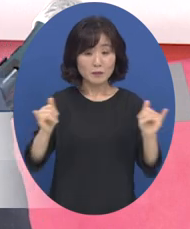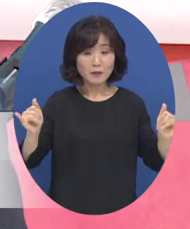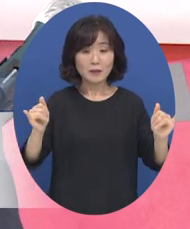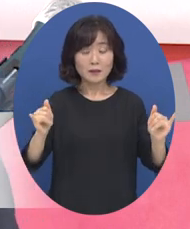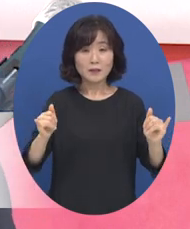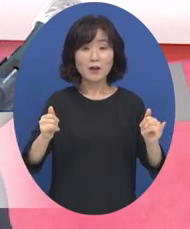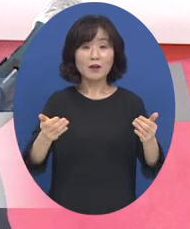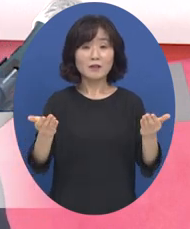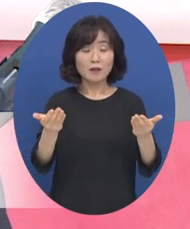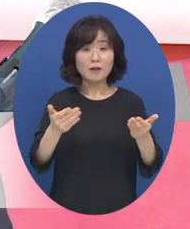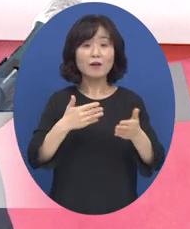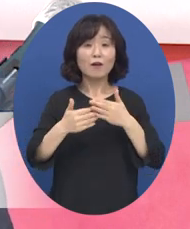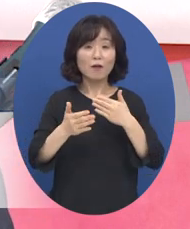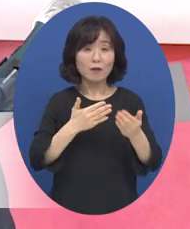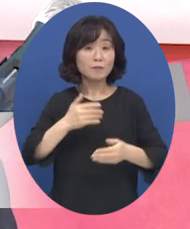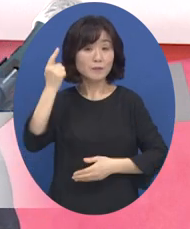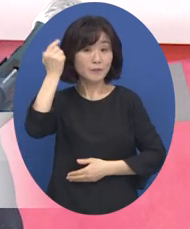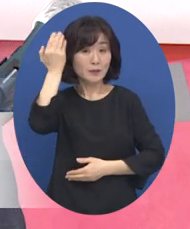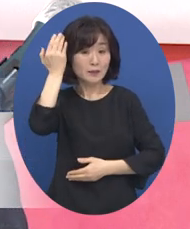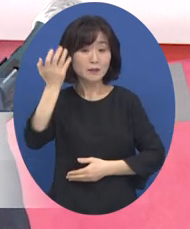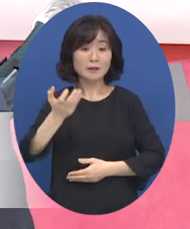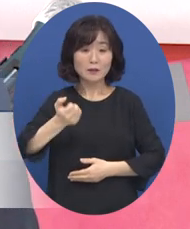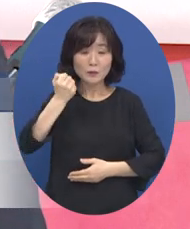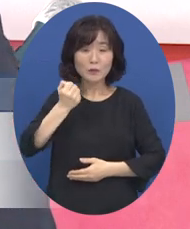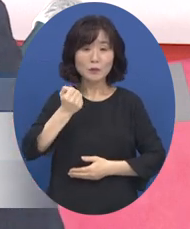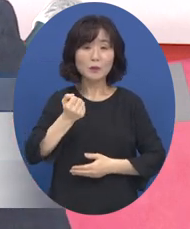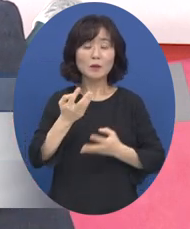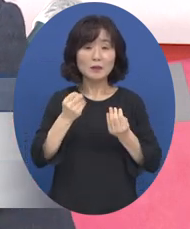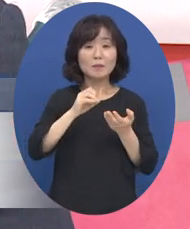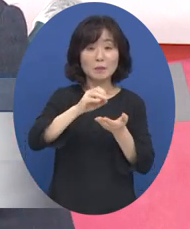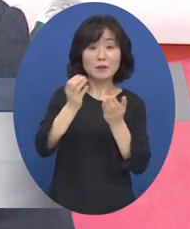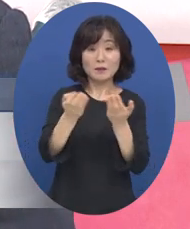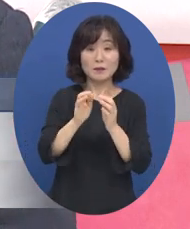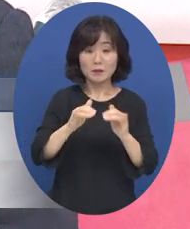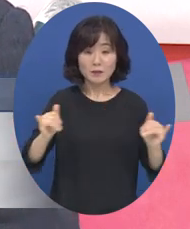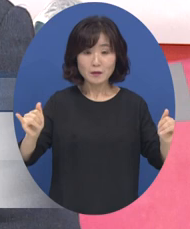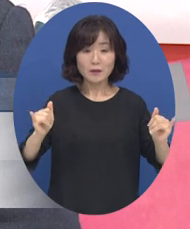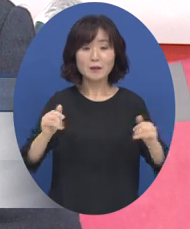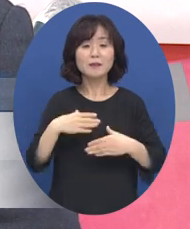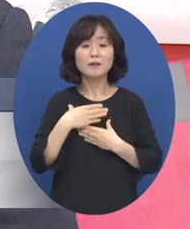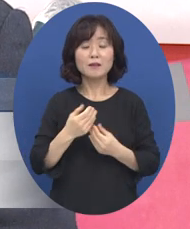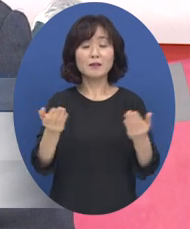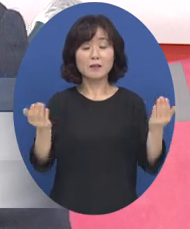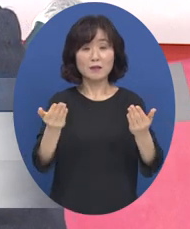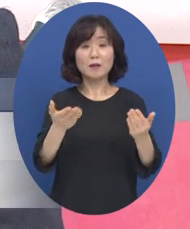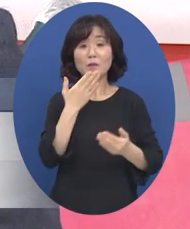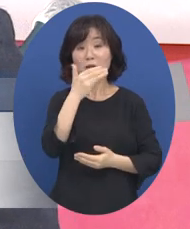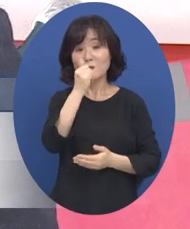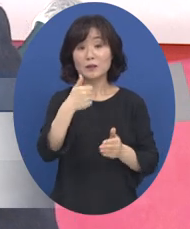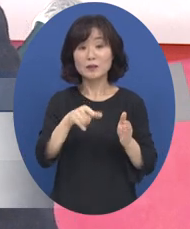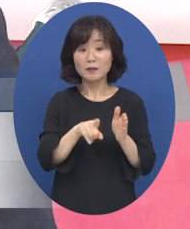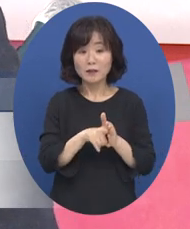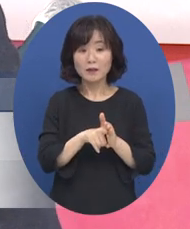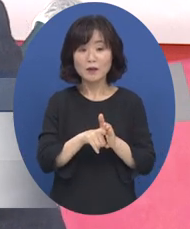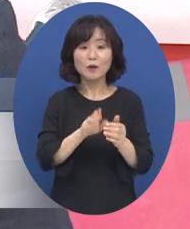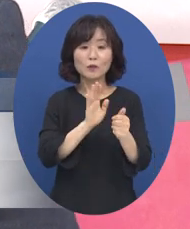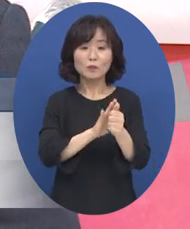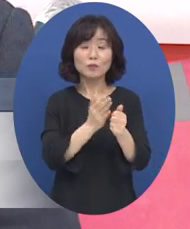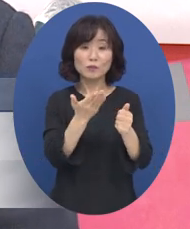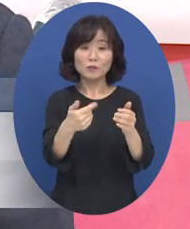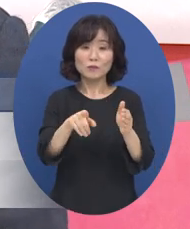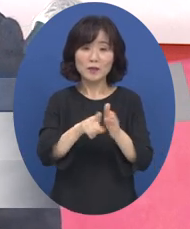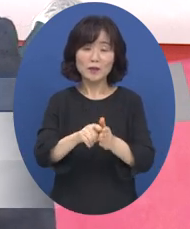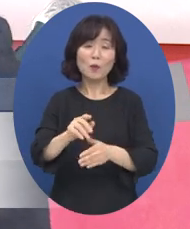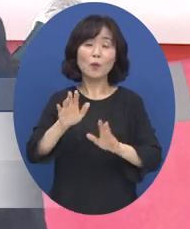경험과 지식으로 어 많은 아이더 들한테 안전한 근무를 할 수 있도록 도움을 주기